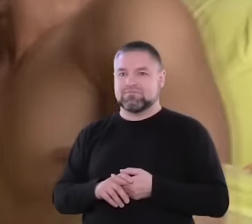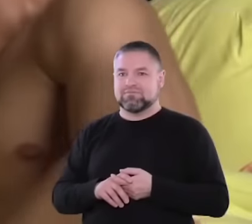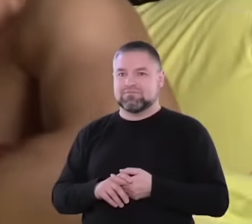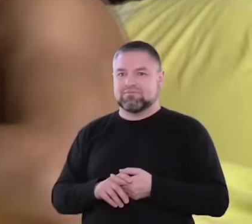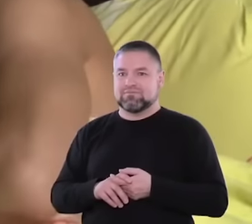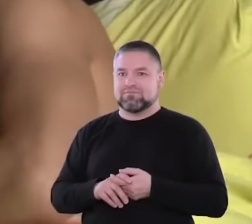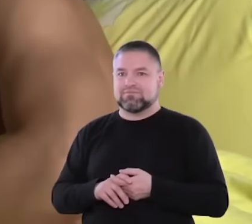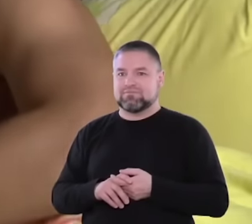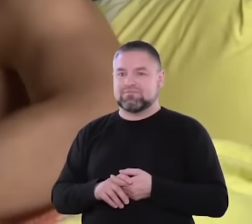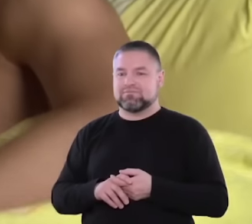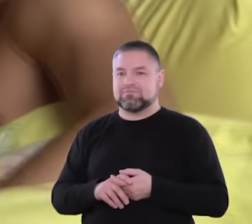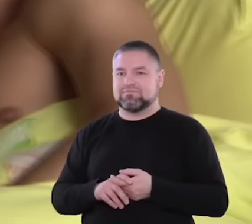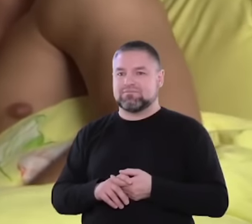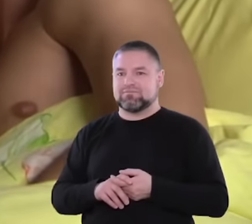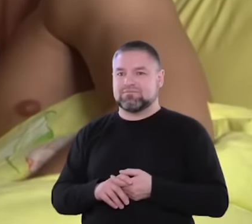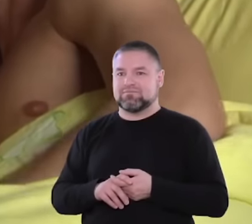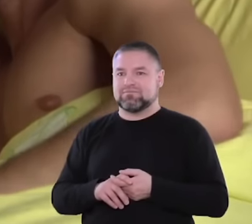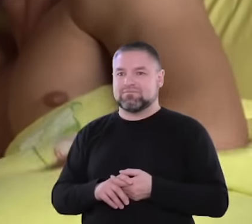Słodziak.